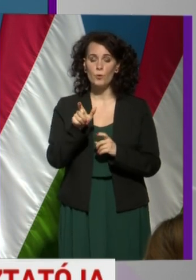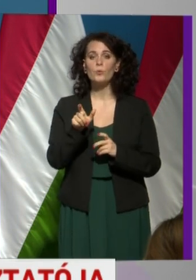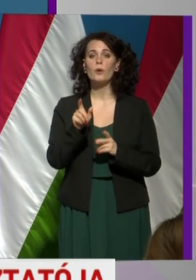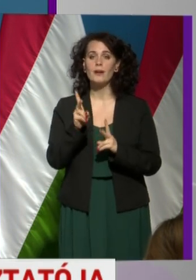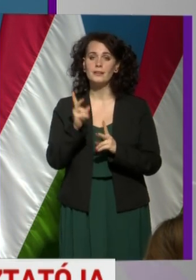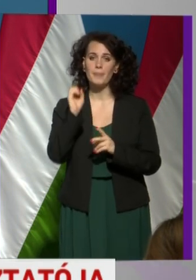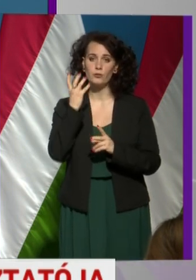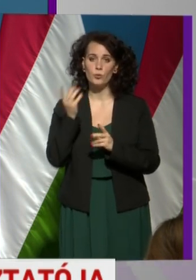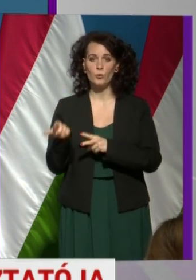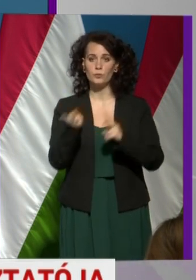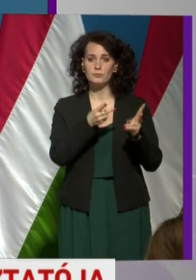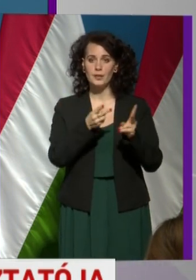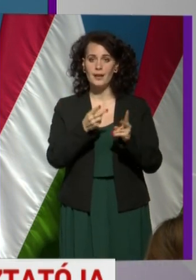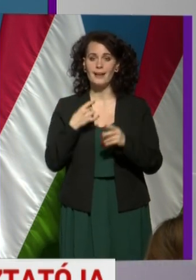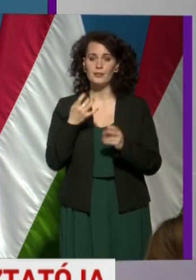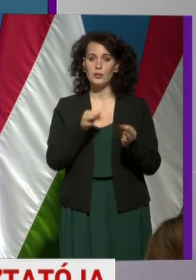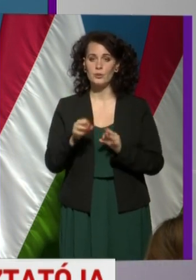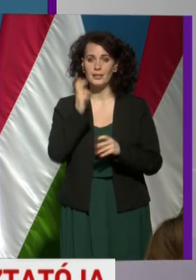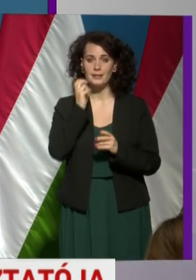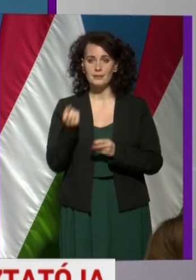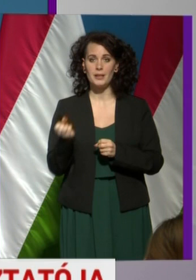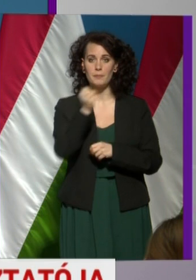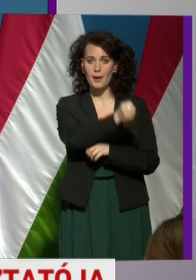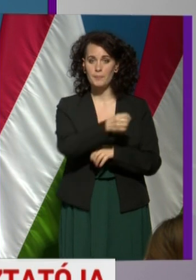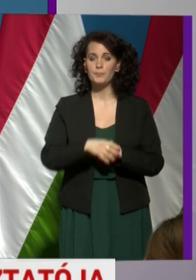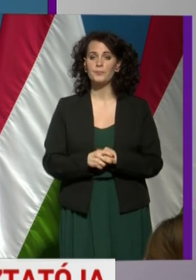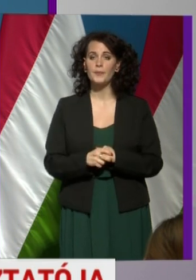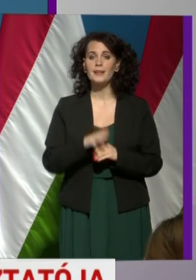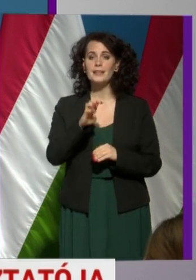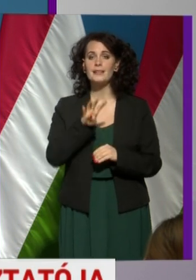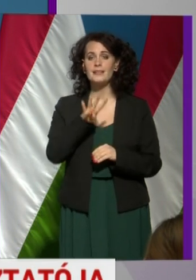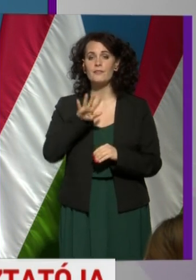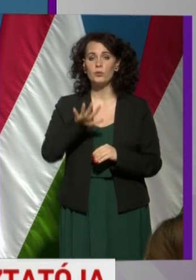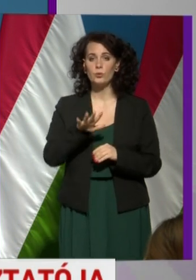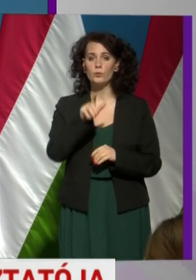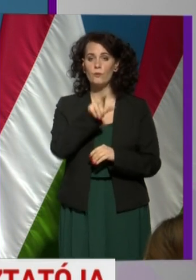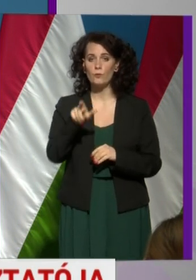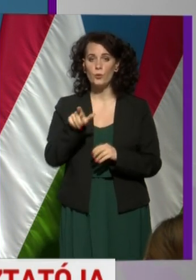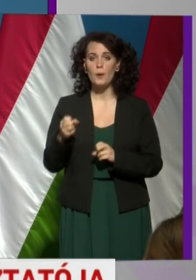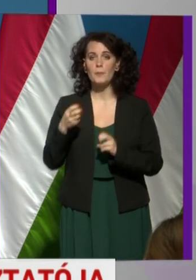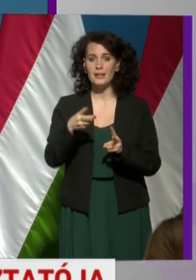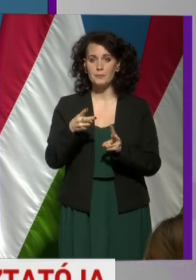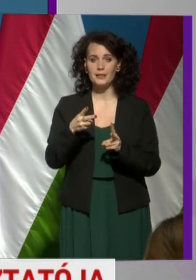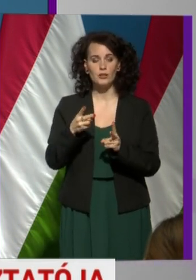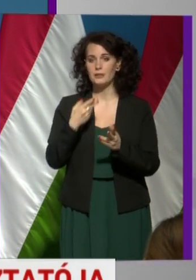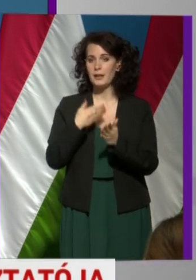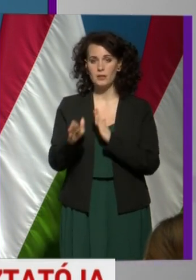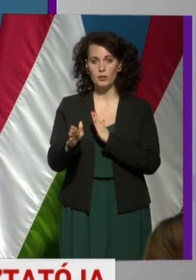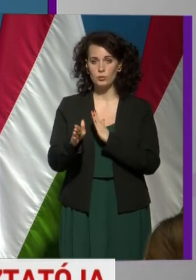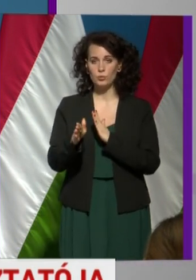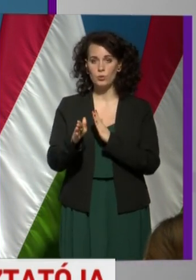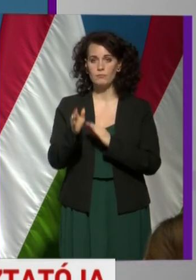el egészségügyi intézménybe, és 445 fő belépését tagadtuk meg